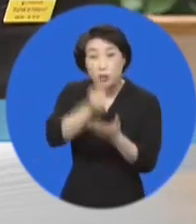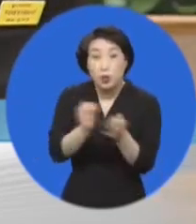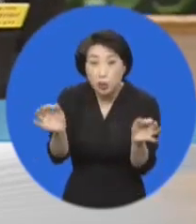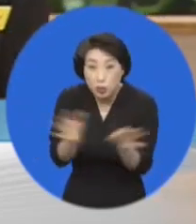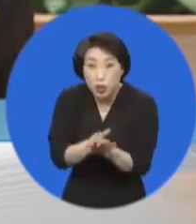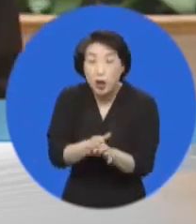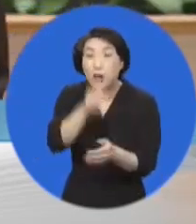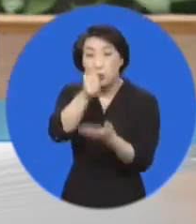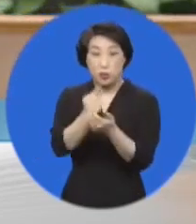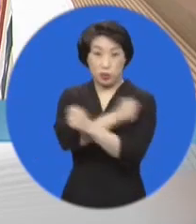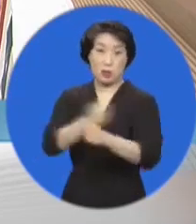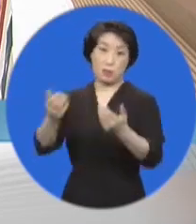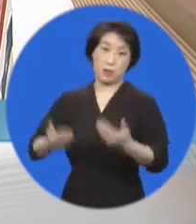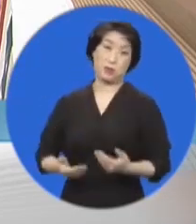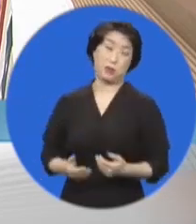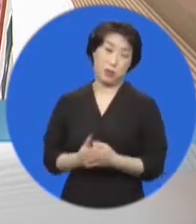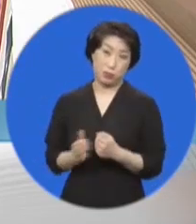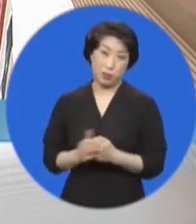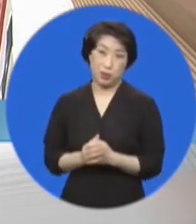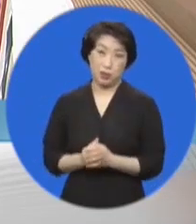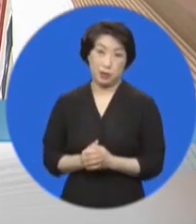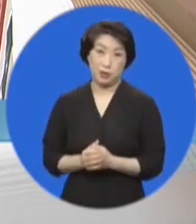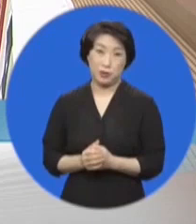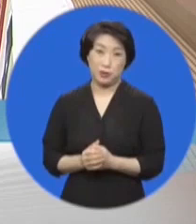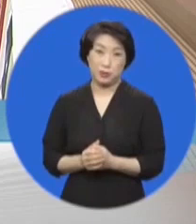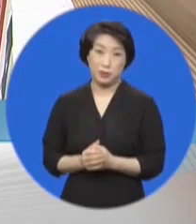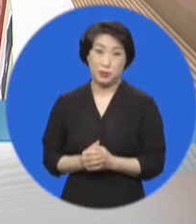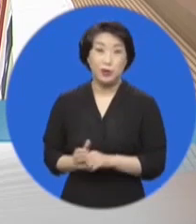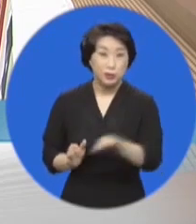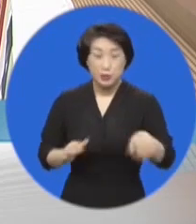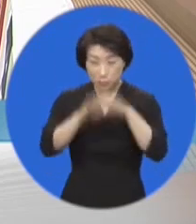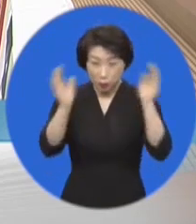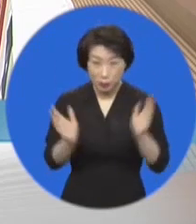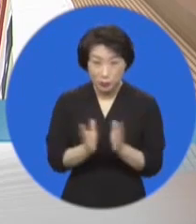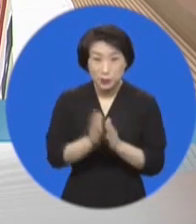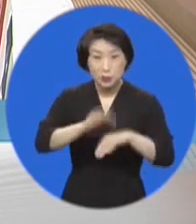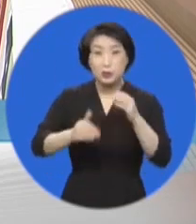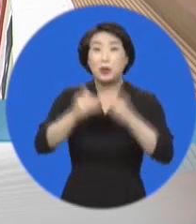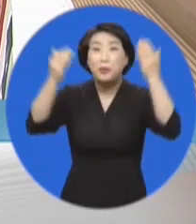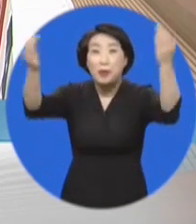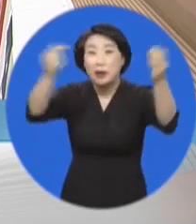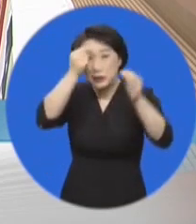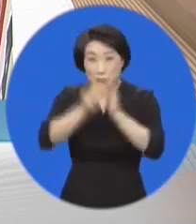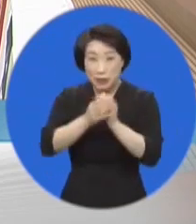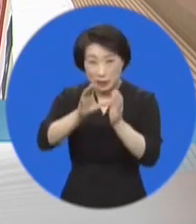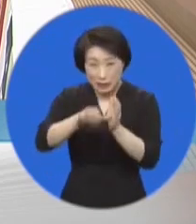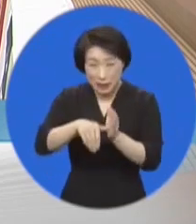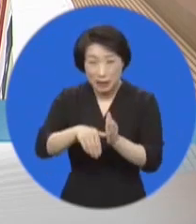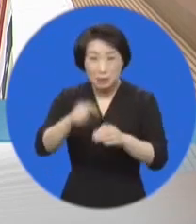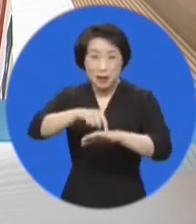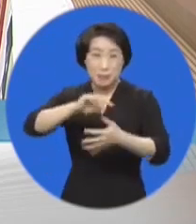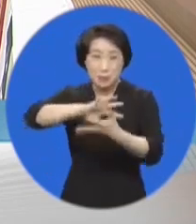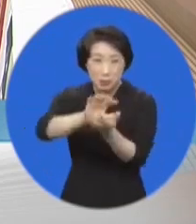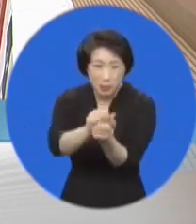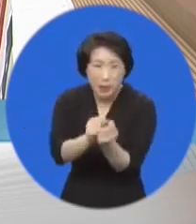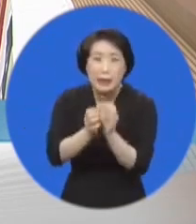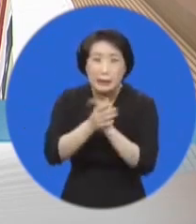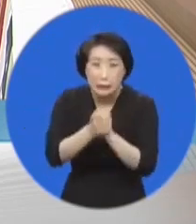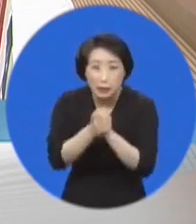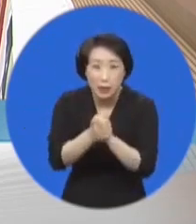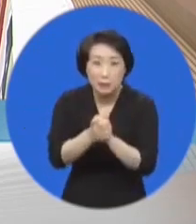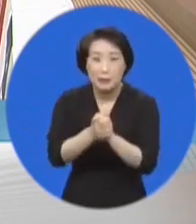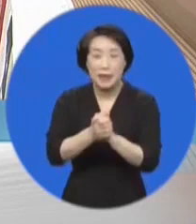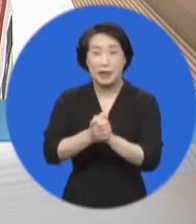속죄함으로 죄사함 얻었기에. 우리 모두 두 손 번쩍 들고 합심해서